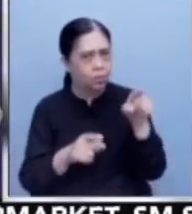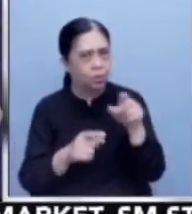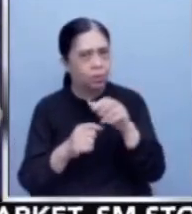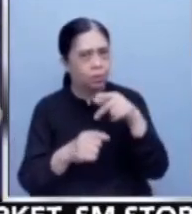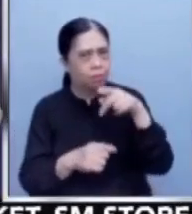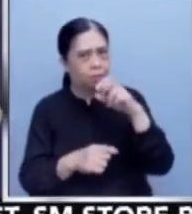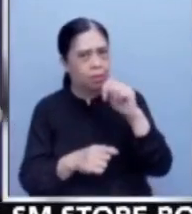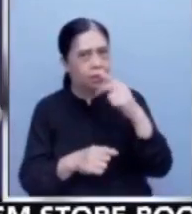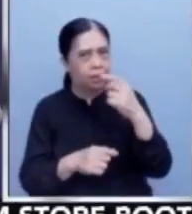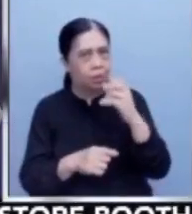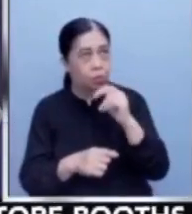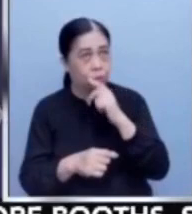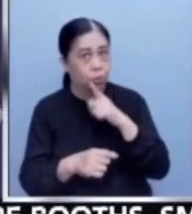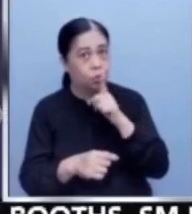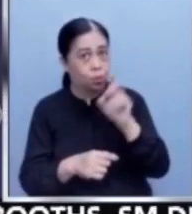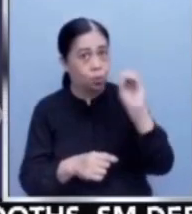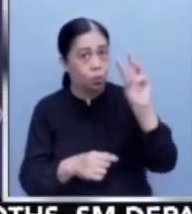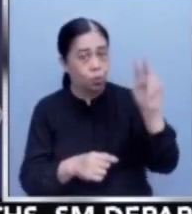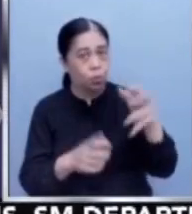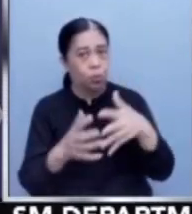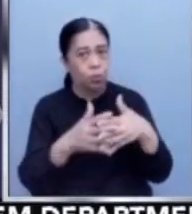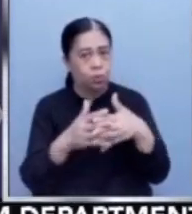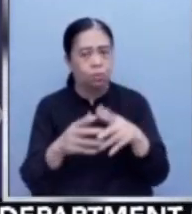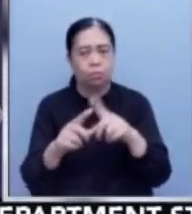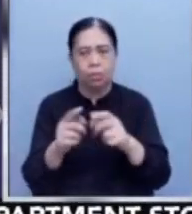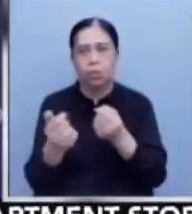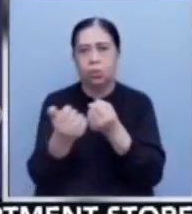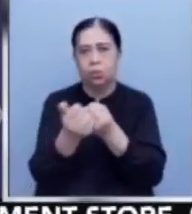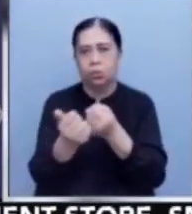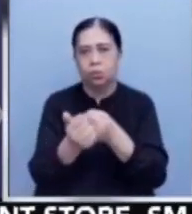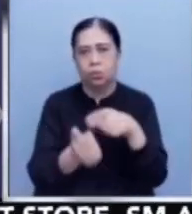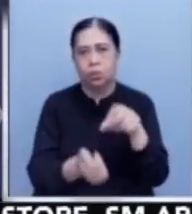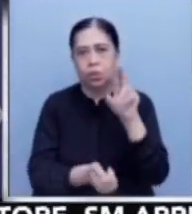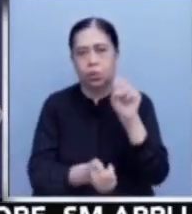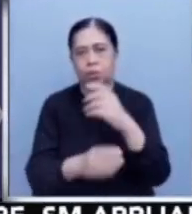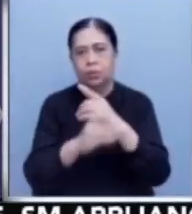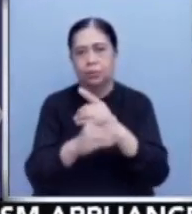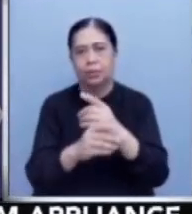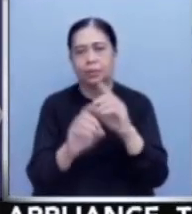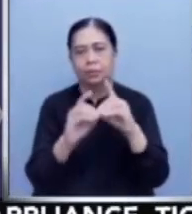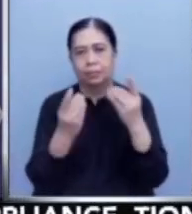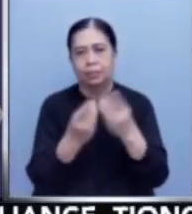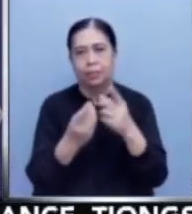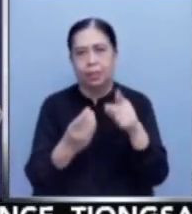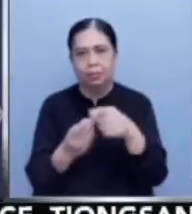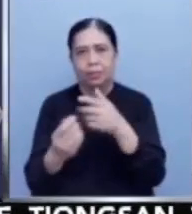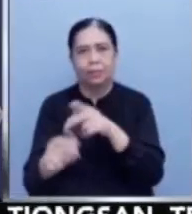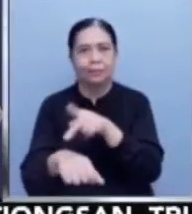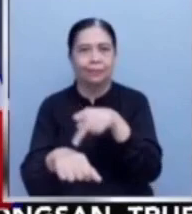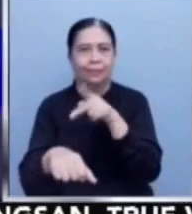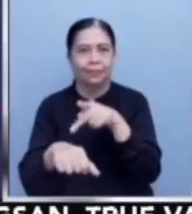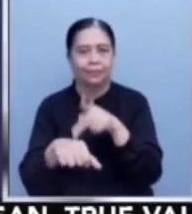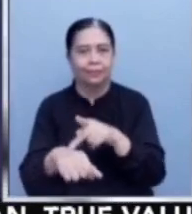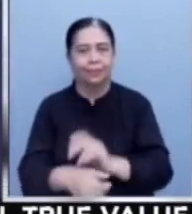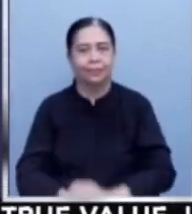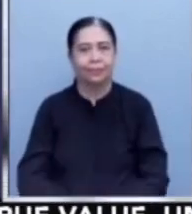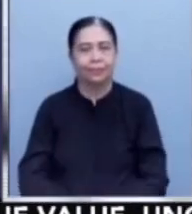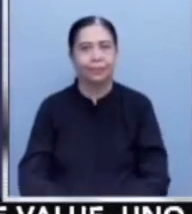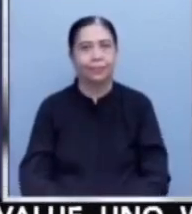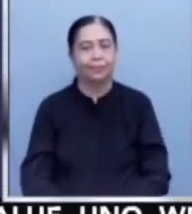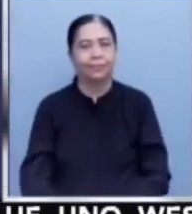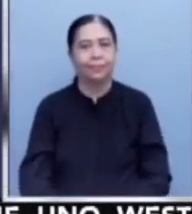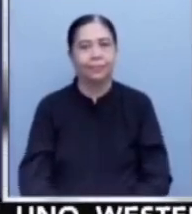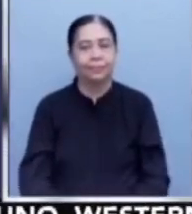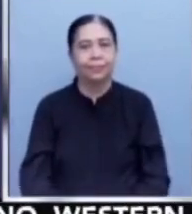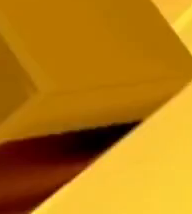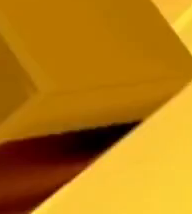ito, pero suportado daw ng US Defense Department ang Pilipinas. Para sa GMA Integrated News, Joseph Morong, nakatutok